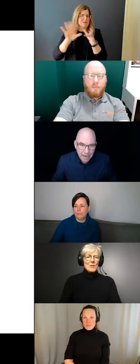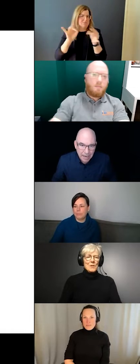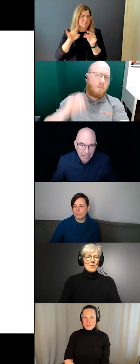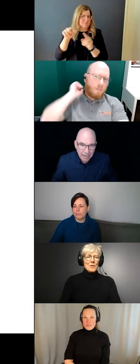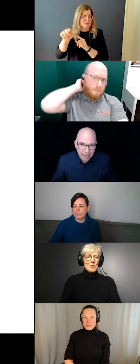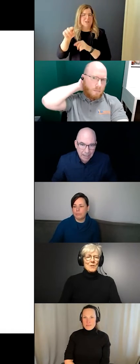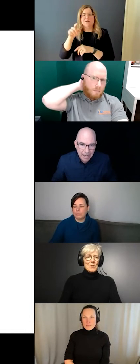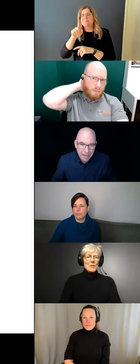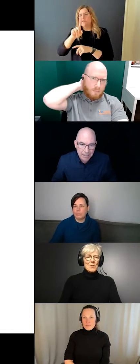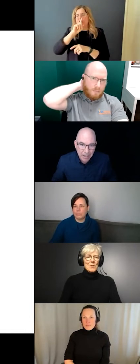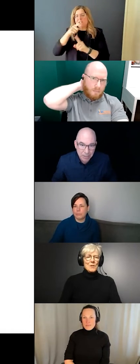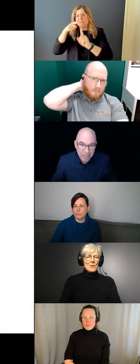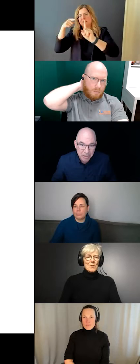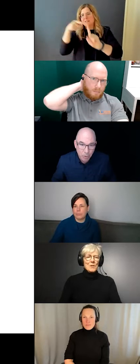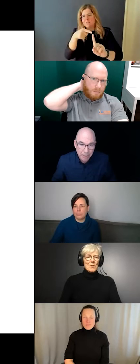Changement d'interprète.